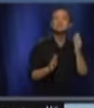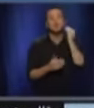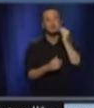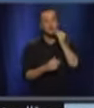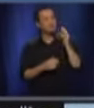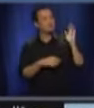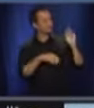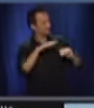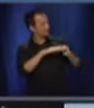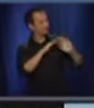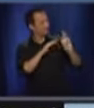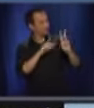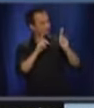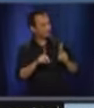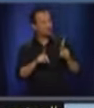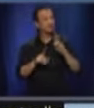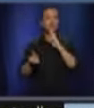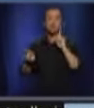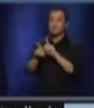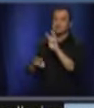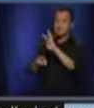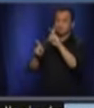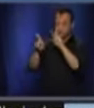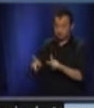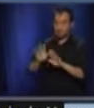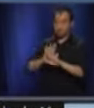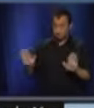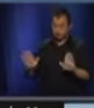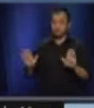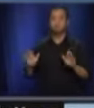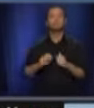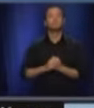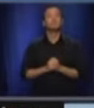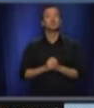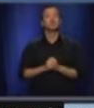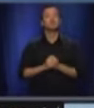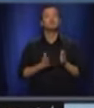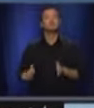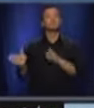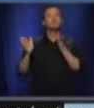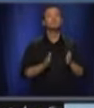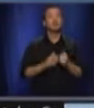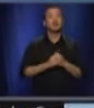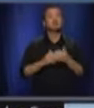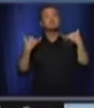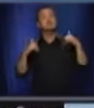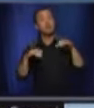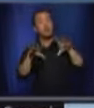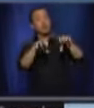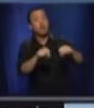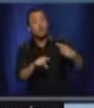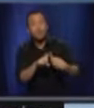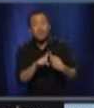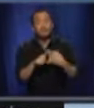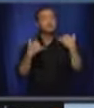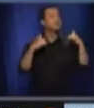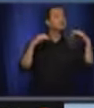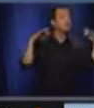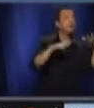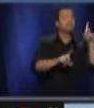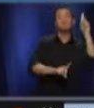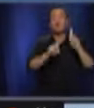6 personnes. Maintenant, pour les rassemblements dans les salles louées, les lieux festifs, etc., bien, ce sera le maximum de